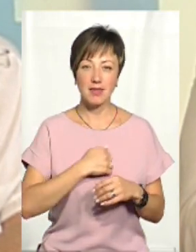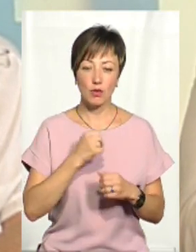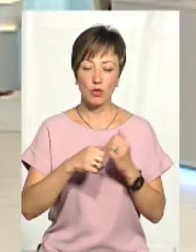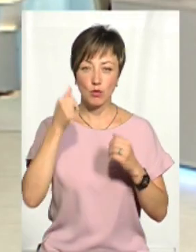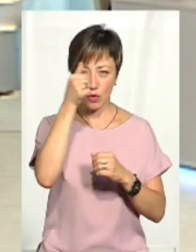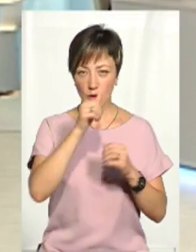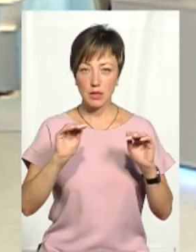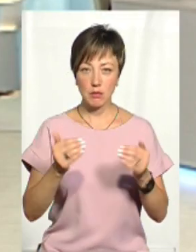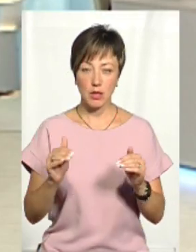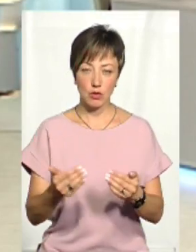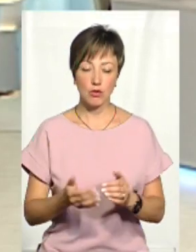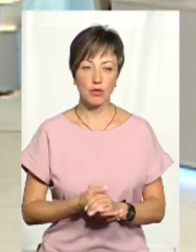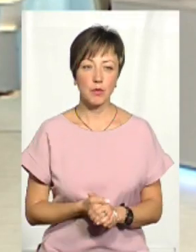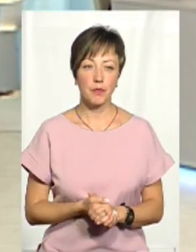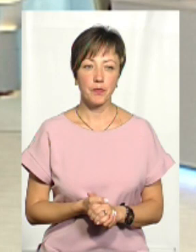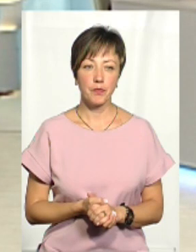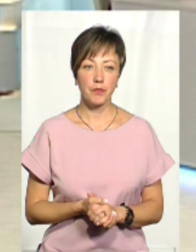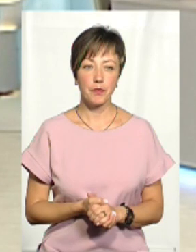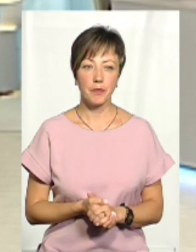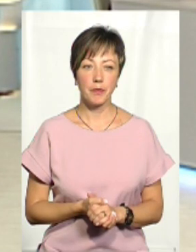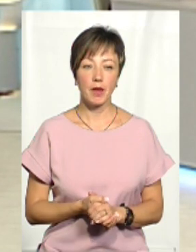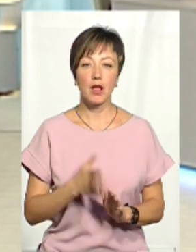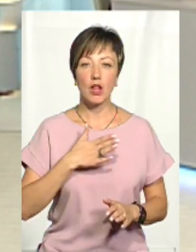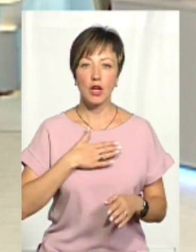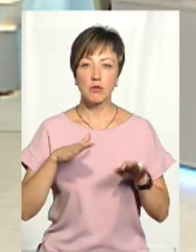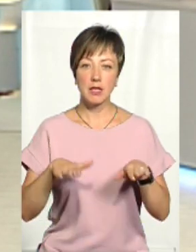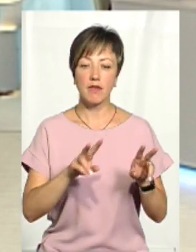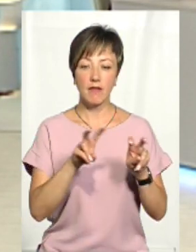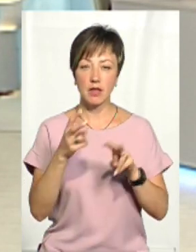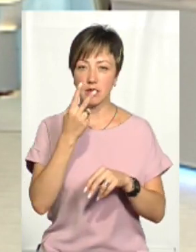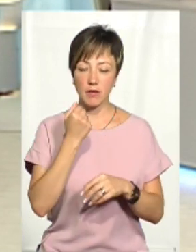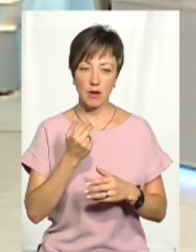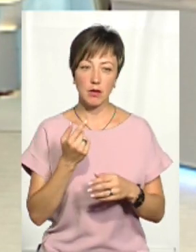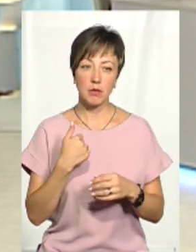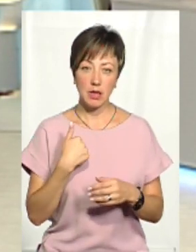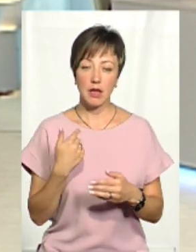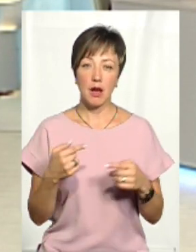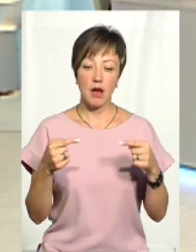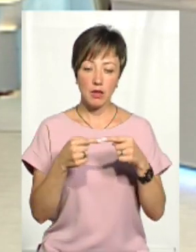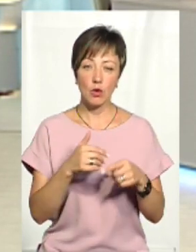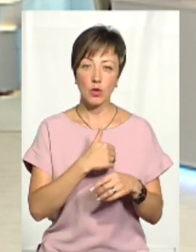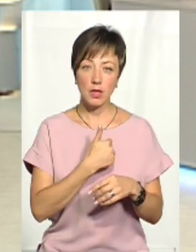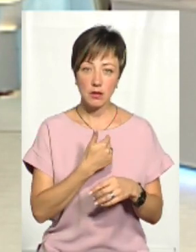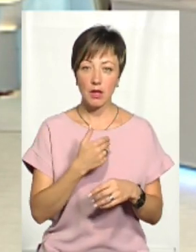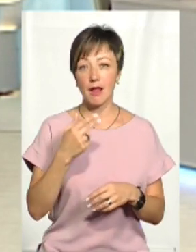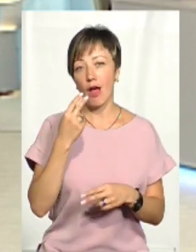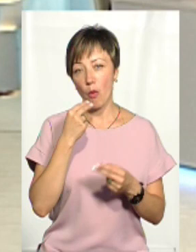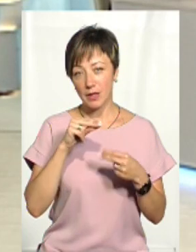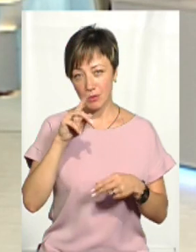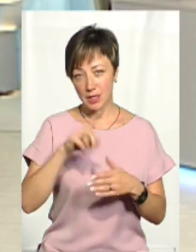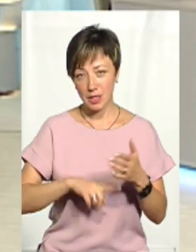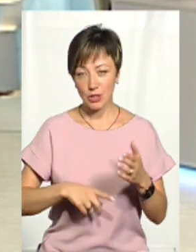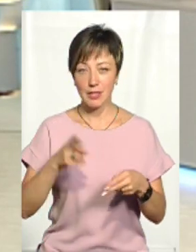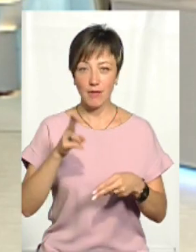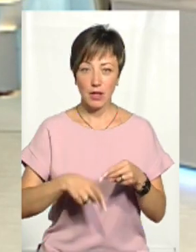агресивність з кожним роком все ж таки спадає, тому що наші місцеві види до нього звикають. І мені якраз і хотілося б на оптимістичній